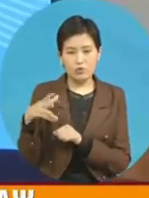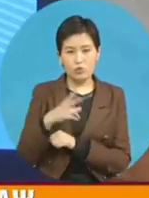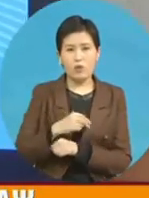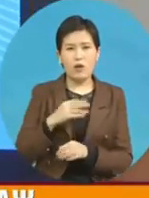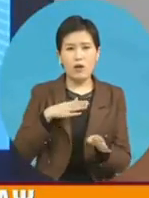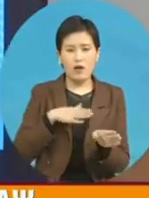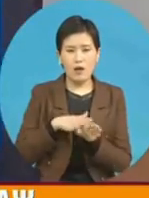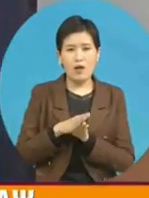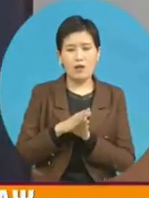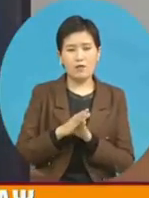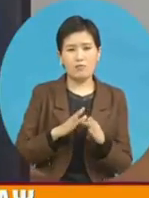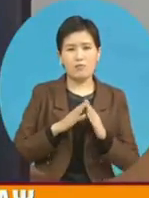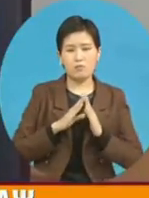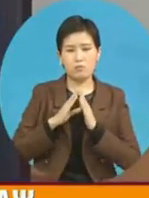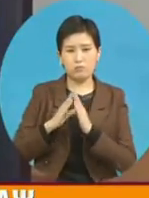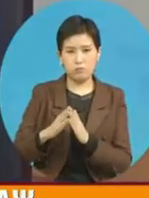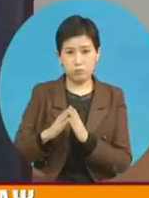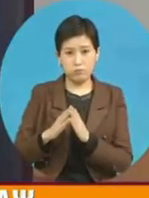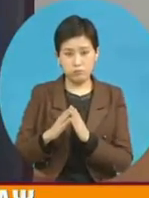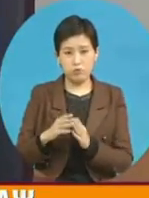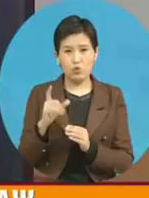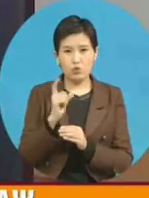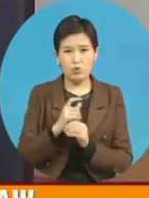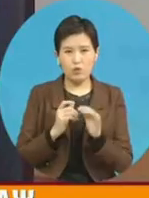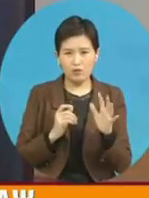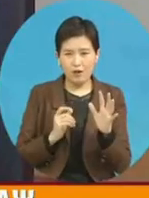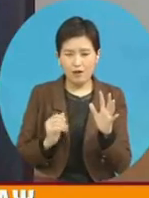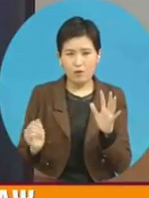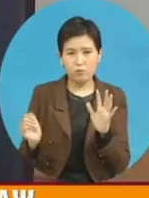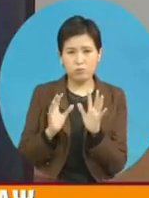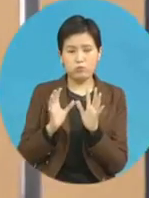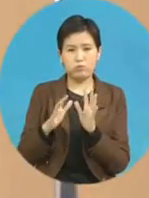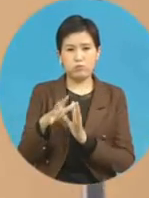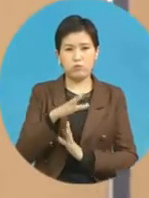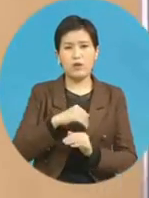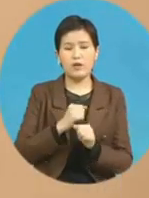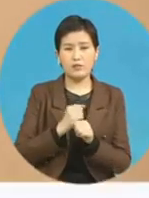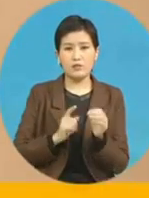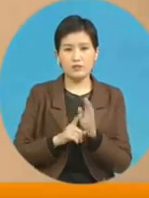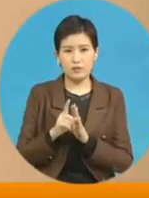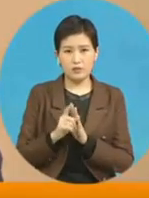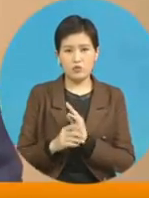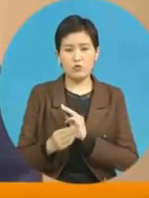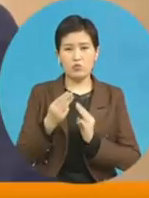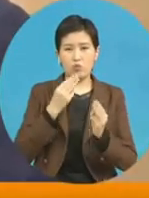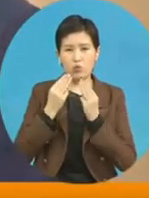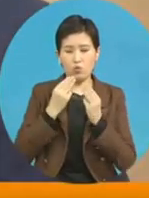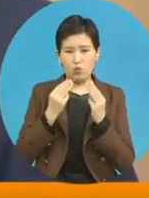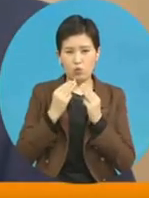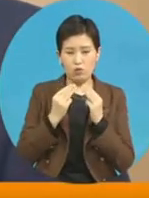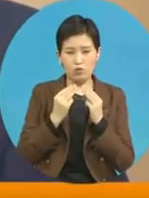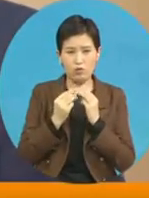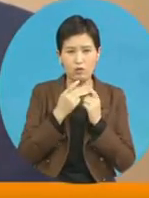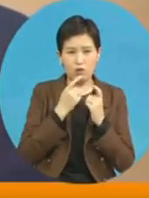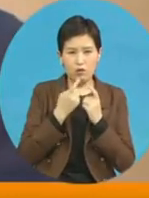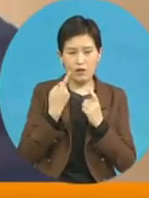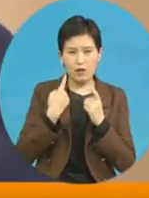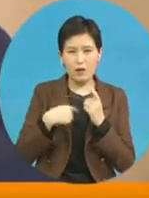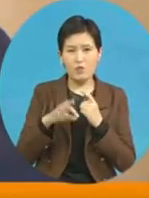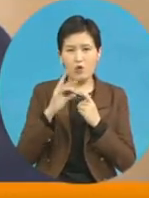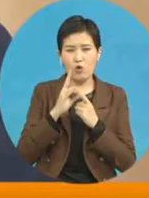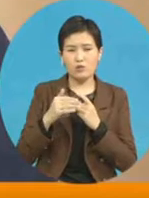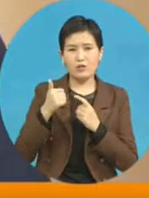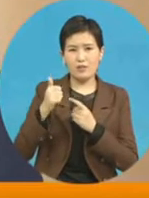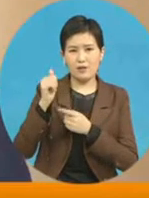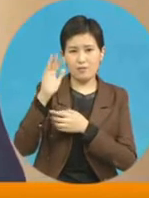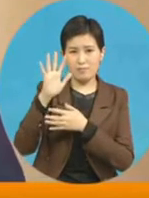ёсоор томилогдсноор шүүх эрх зөвлөл бүрэн бүрэлдэхүүнээр ажиллаж эхлээд байгаа юм а. Шүүх мэрэгжлийн хорооны дүгнэлтээр хамгийн өндөр оноо авсан нэр дэвшчиг